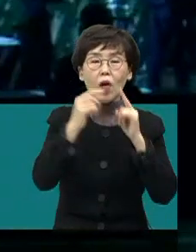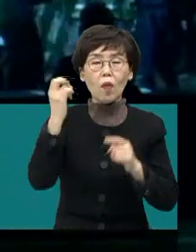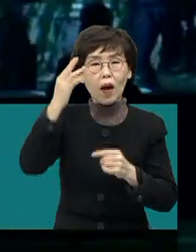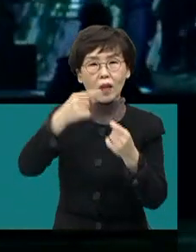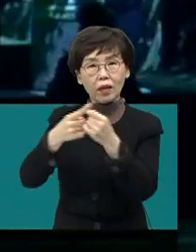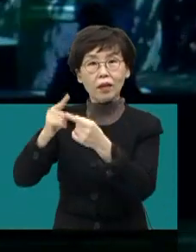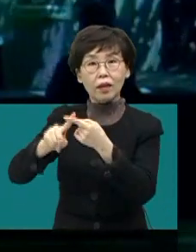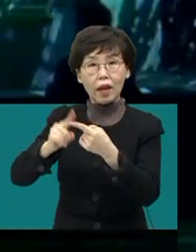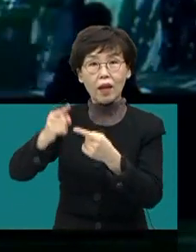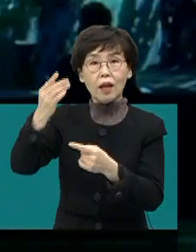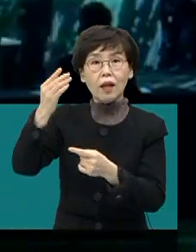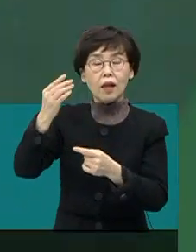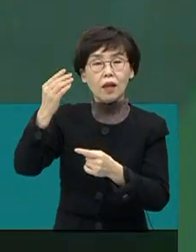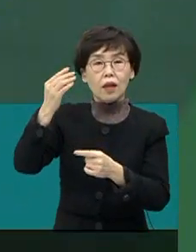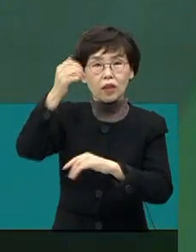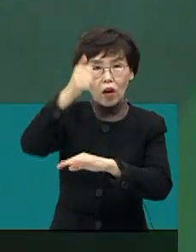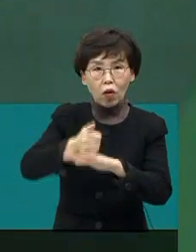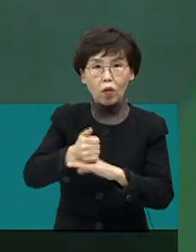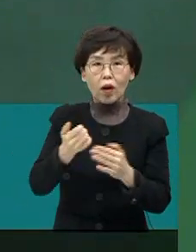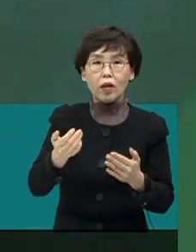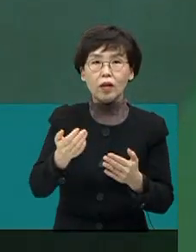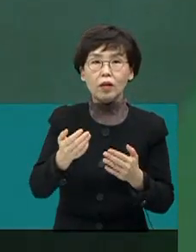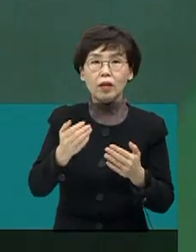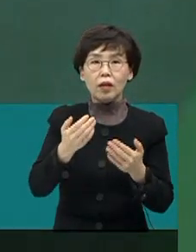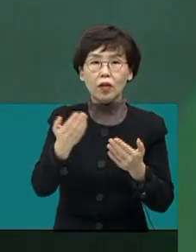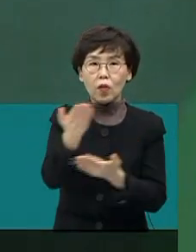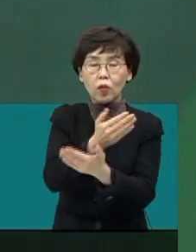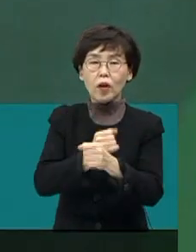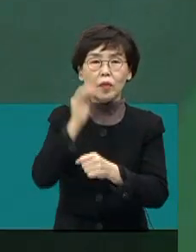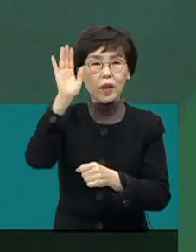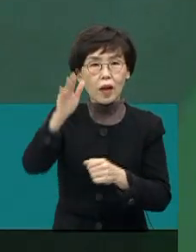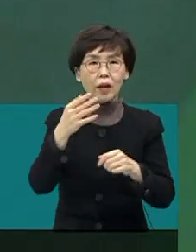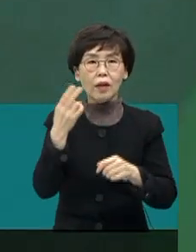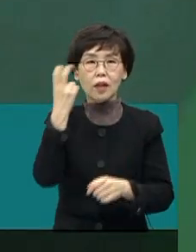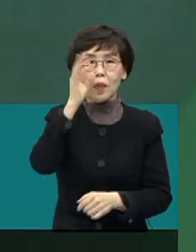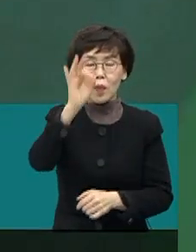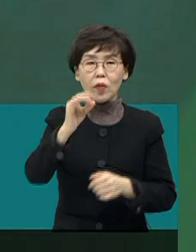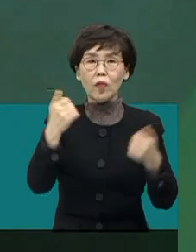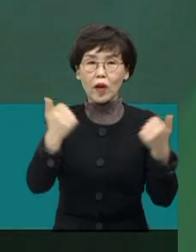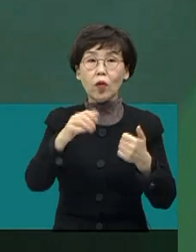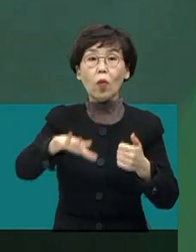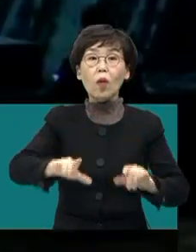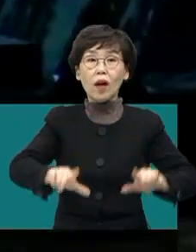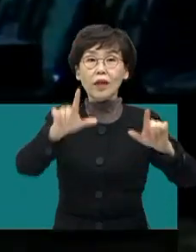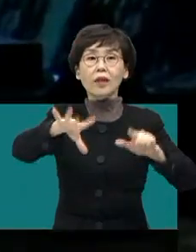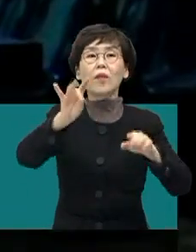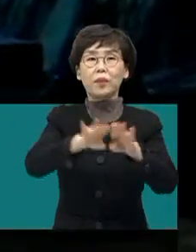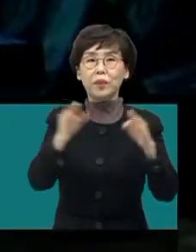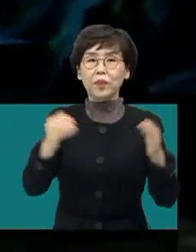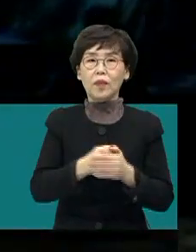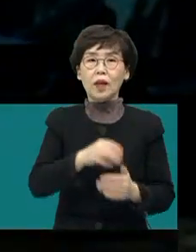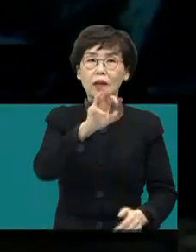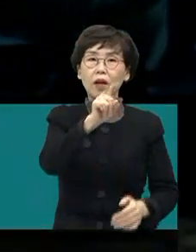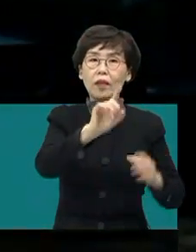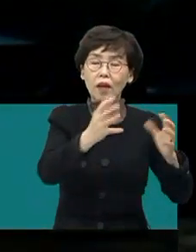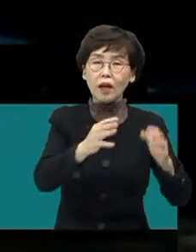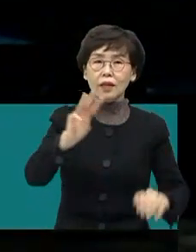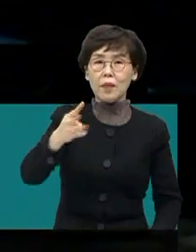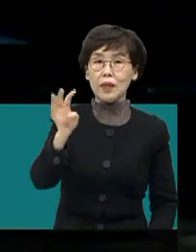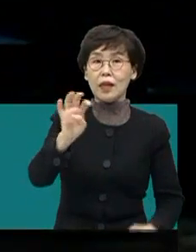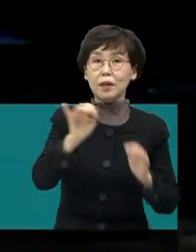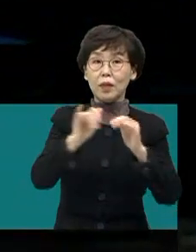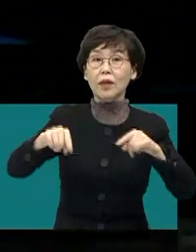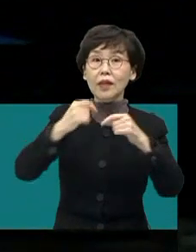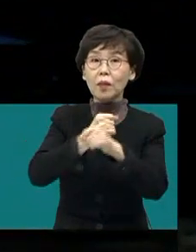한글에 대한 학문적 성과를 나누고 미래를 전망하는 국제학술회의로 올해 처음으로 개최됐습니다. 총 31개국 340여